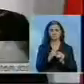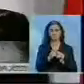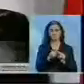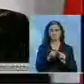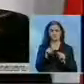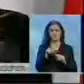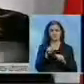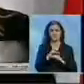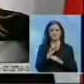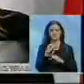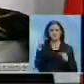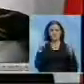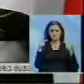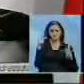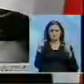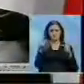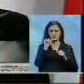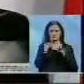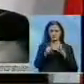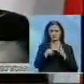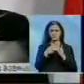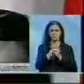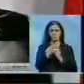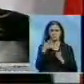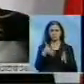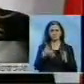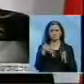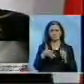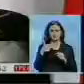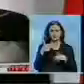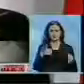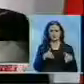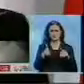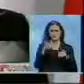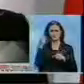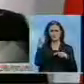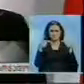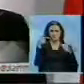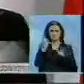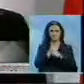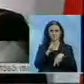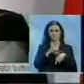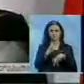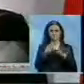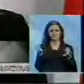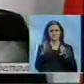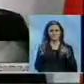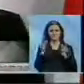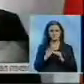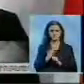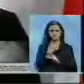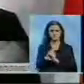ამისთვის ვამატებთ კამერებს. წლის ბოლომდე ქვეყნის მასშტაბით 5000-მდე კამერა იქნება. ვაპირებთ საპატრულო ეკიპაჟების